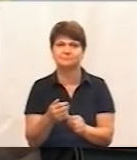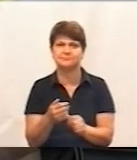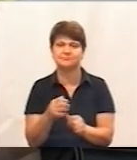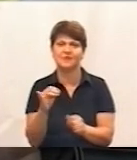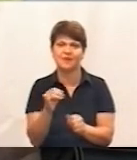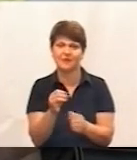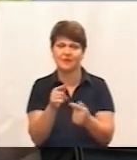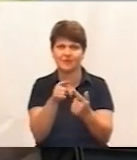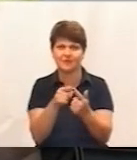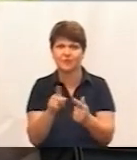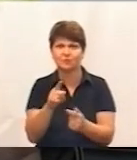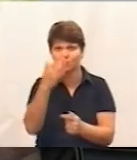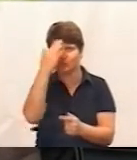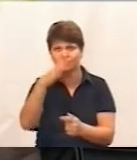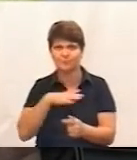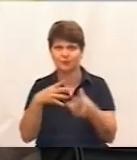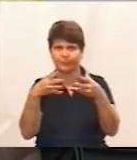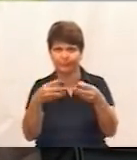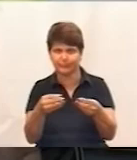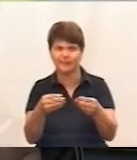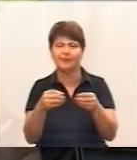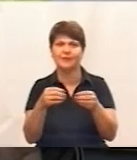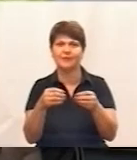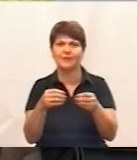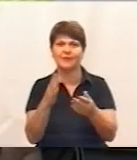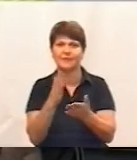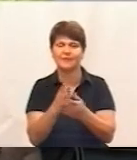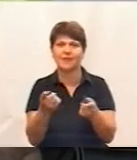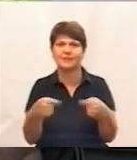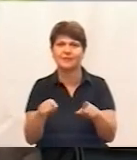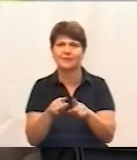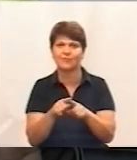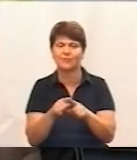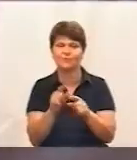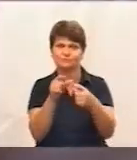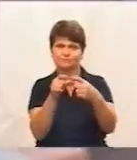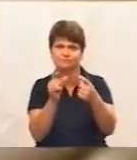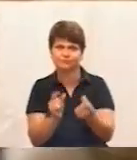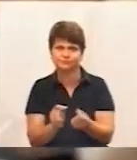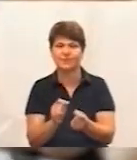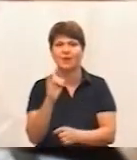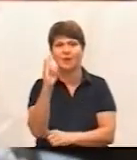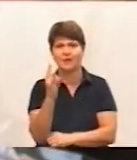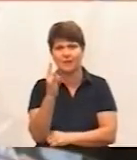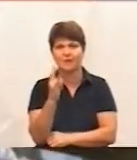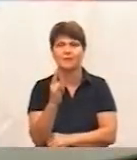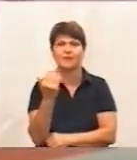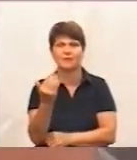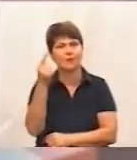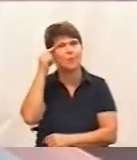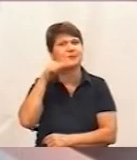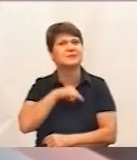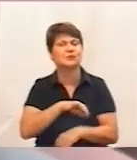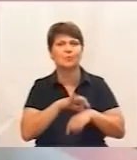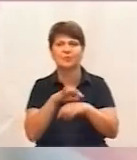І між ними, щоб голова була не плоска, ось тут от між ними ще є також клин в голову. А ще ляльки привели її в